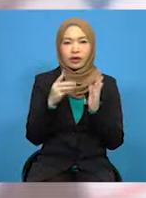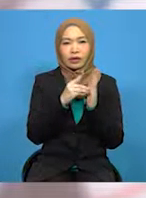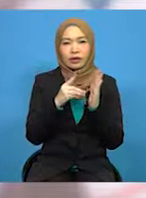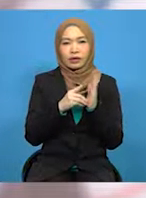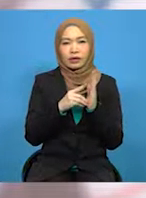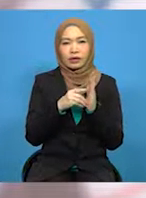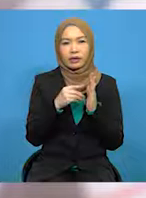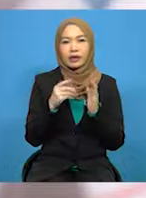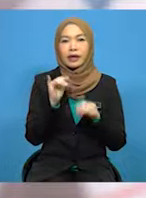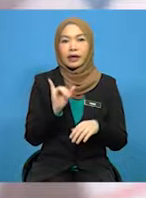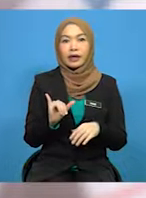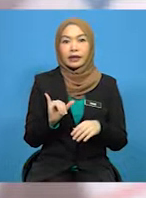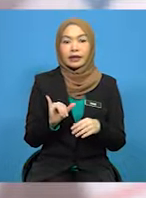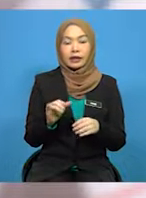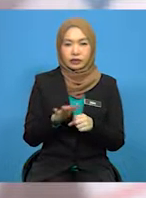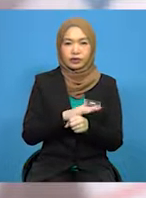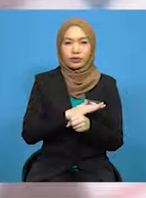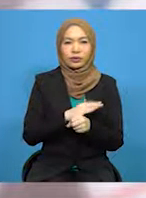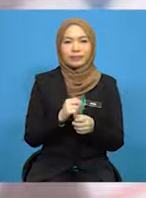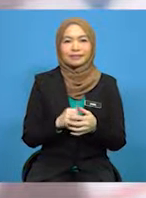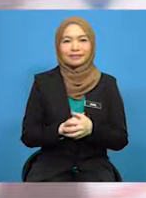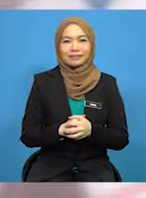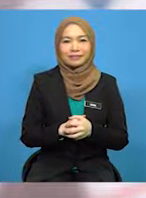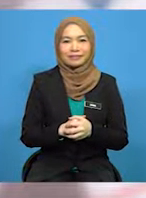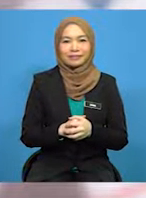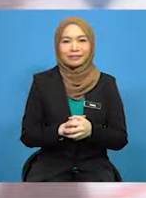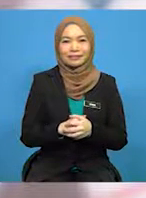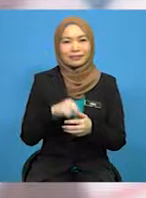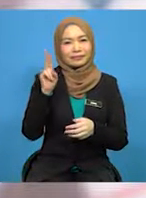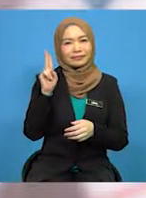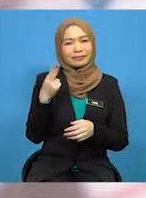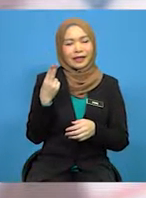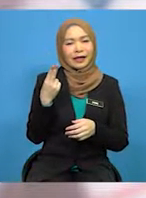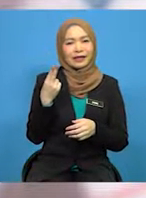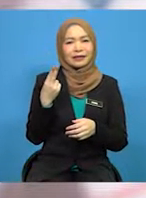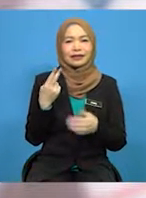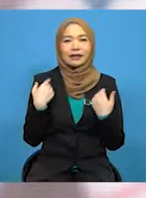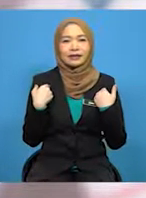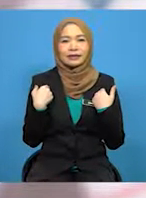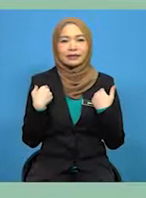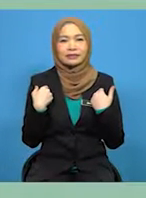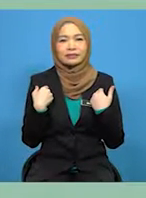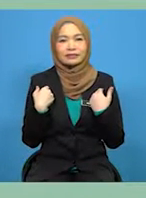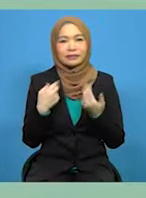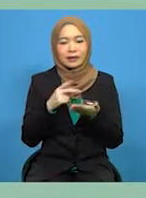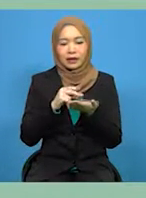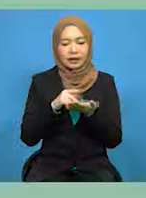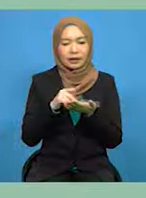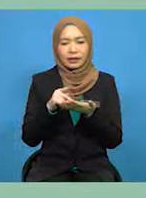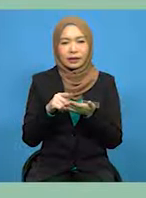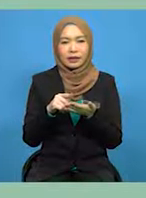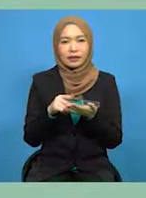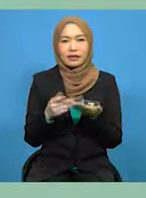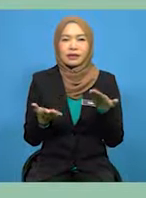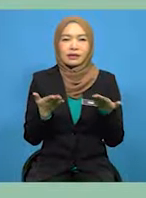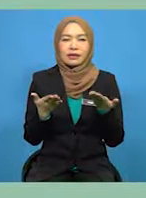yang didapati oleh Jabatan Perangkaan hanyalah anggaran sahaja. Masalah